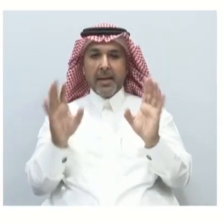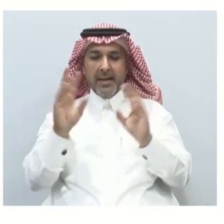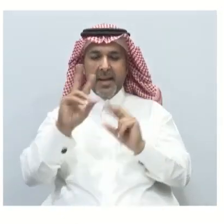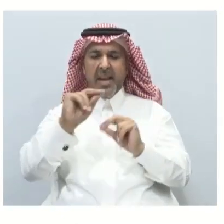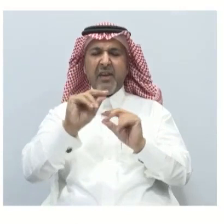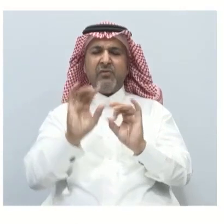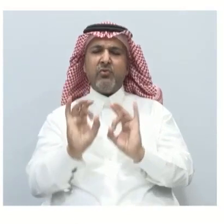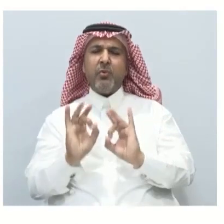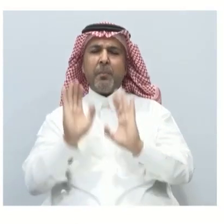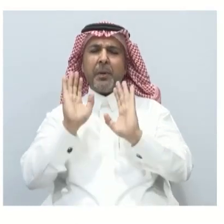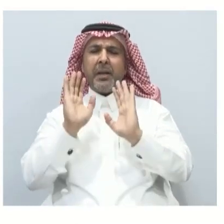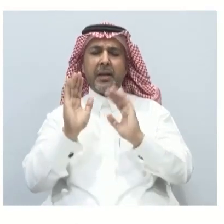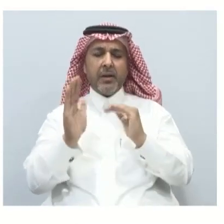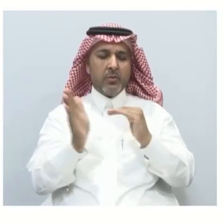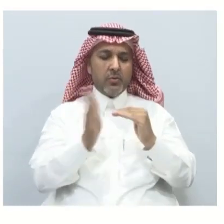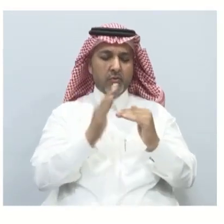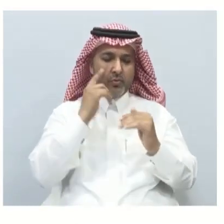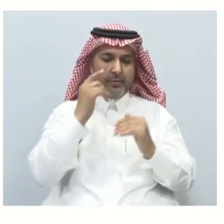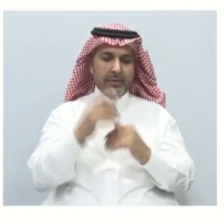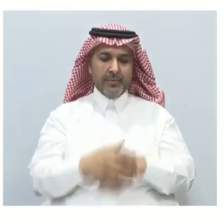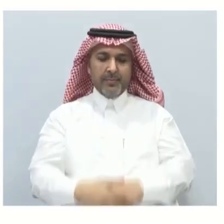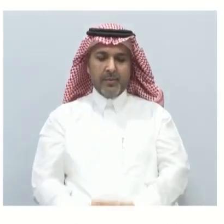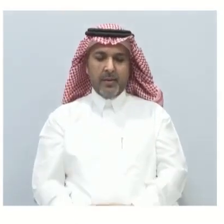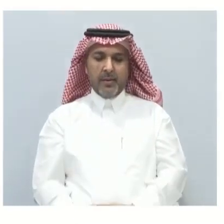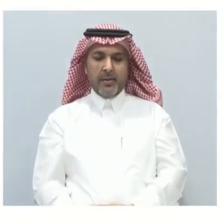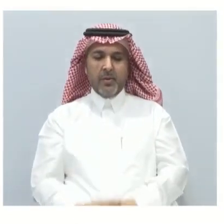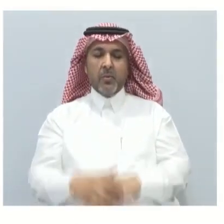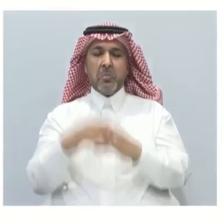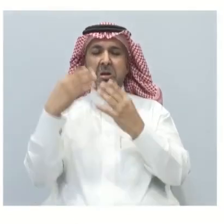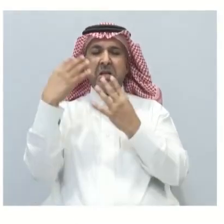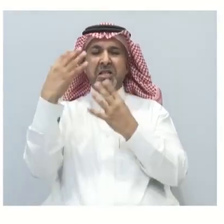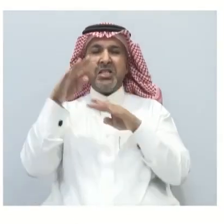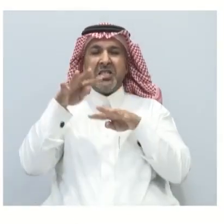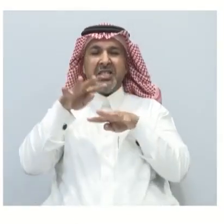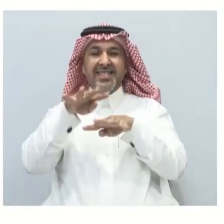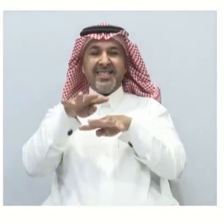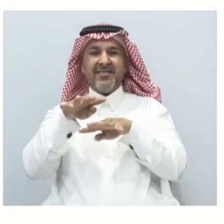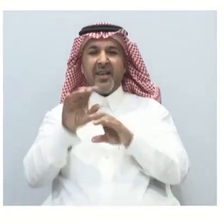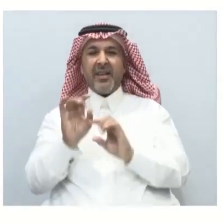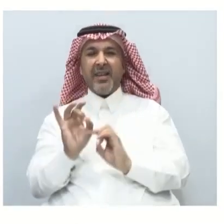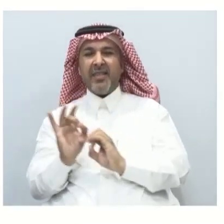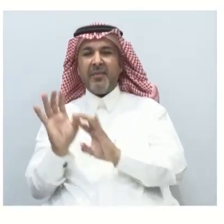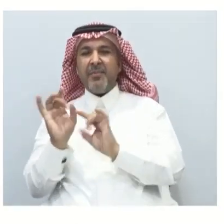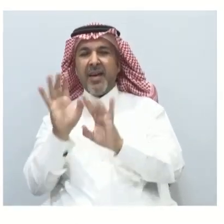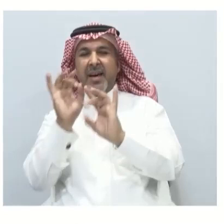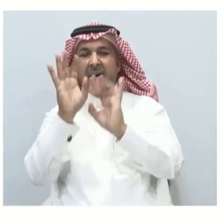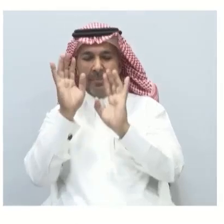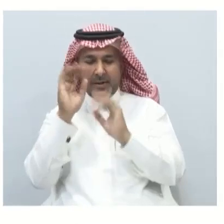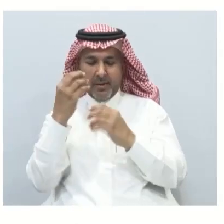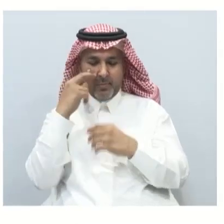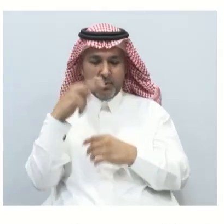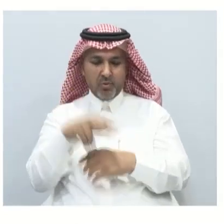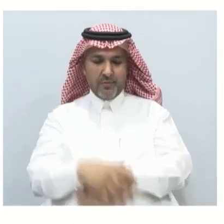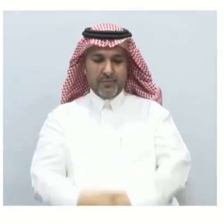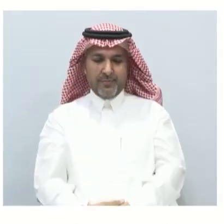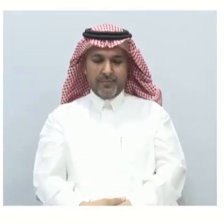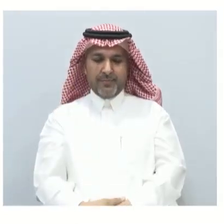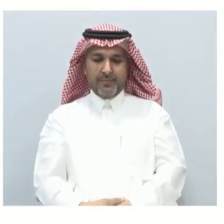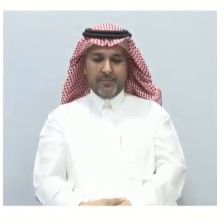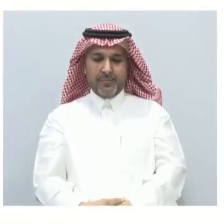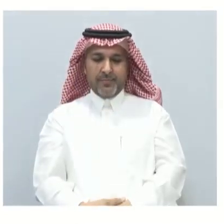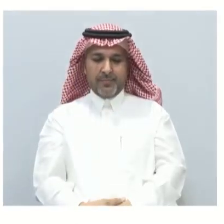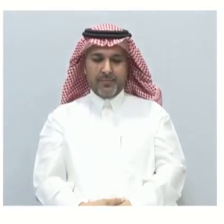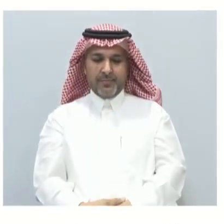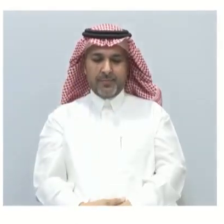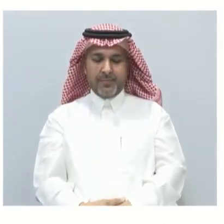مع هذه الحين وممكن اروح انا اربع اصفار من فوق مع اربع اصفار من تحت فبالتالي راح اقول